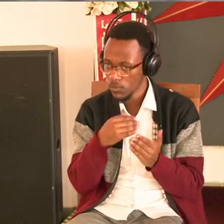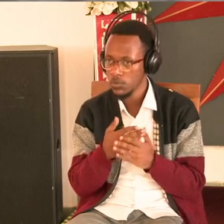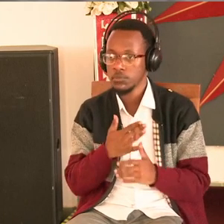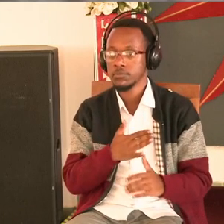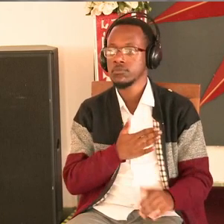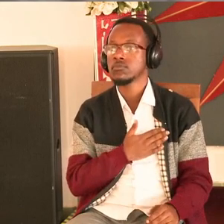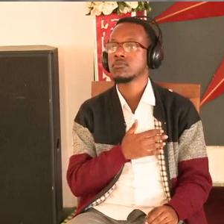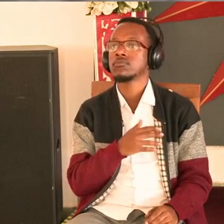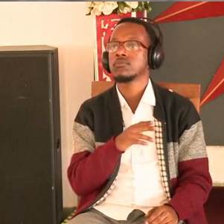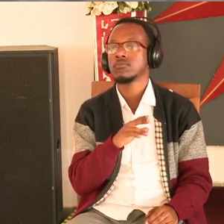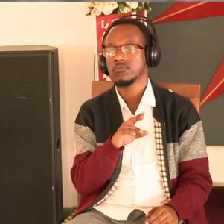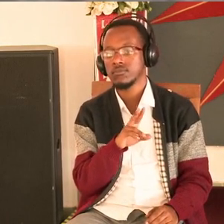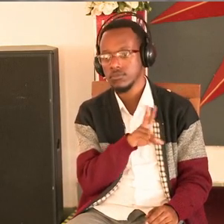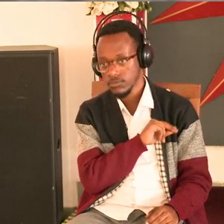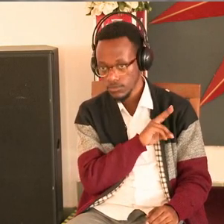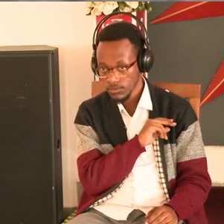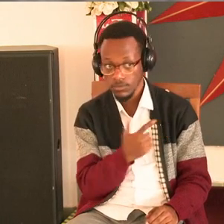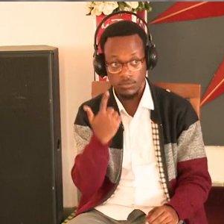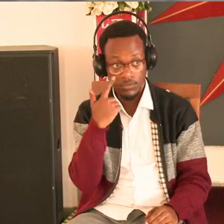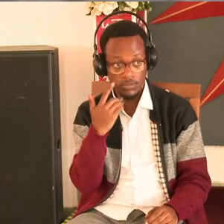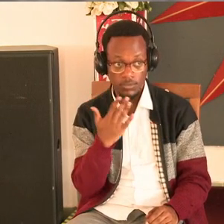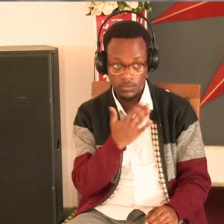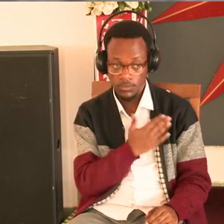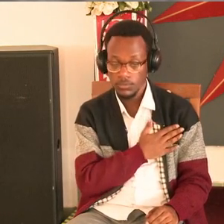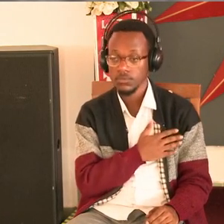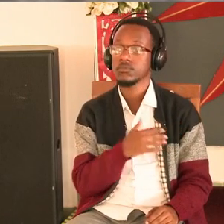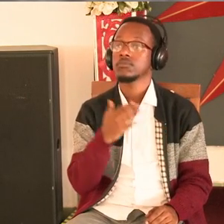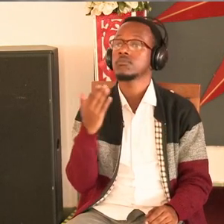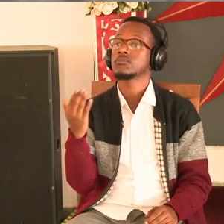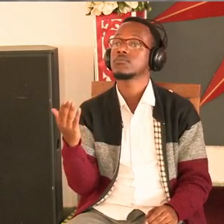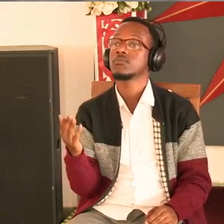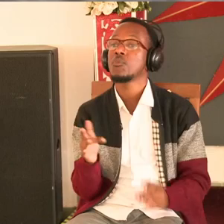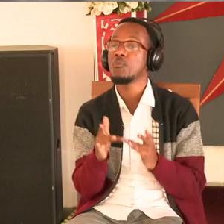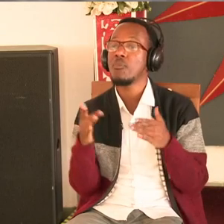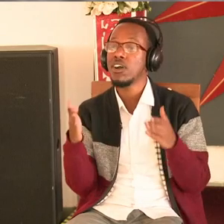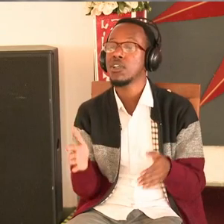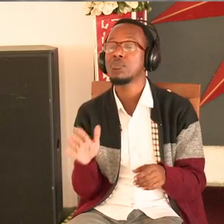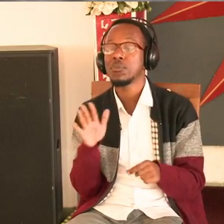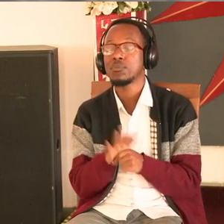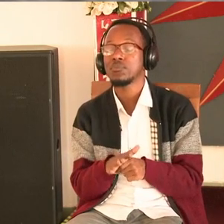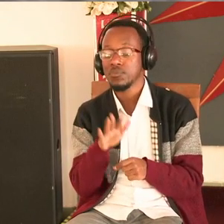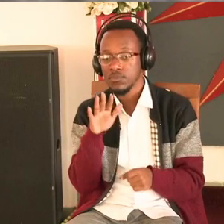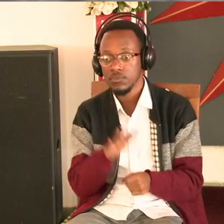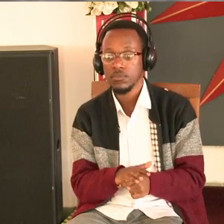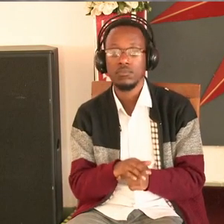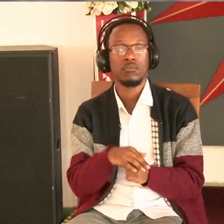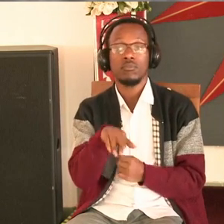byose. Reba abanzi banjye, reba abanzi banjye ni benshi,